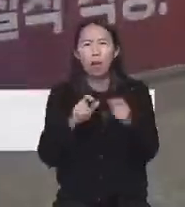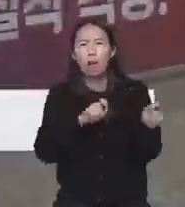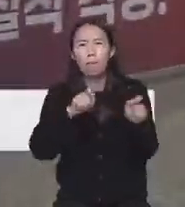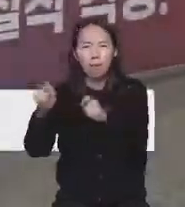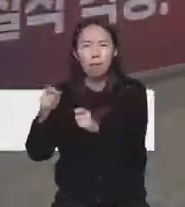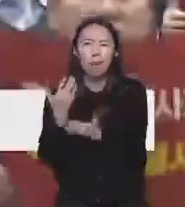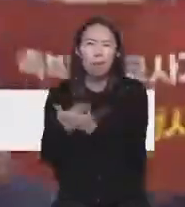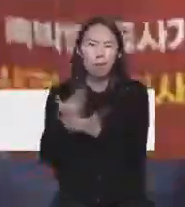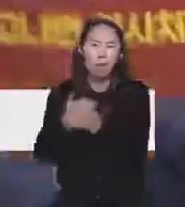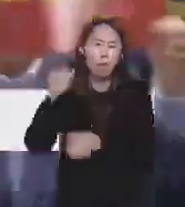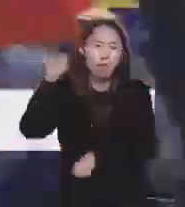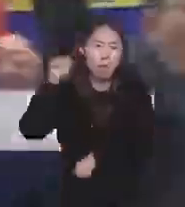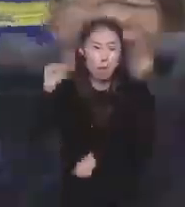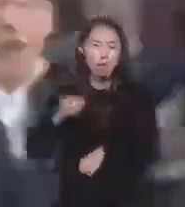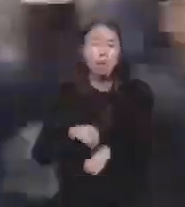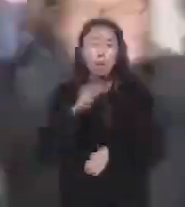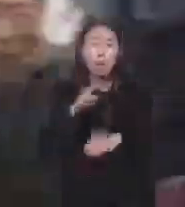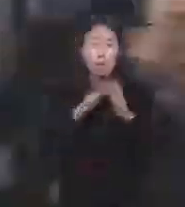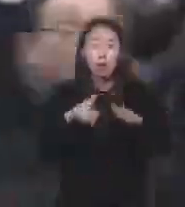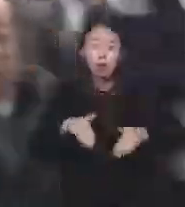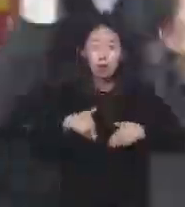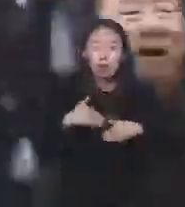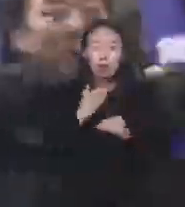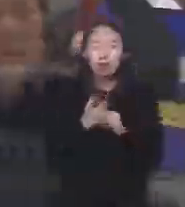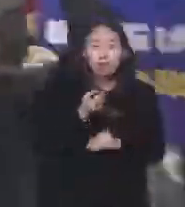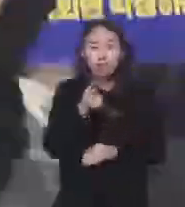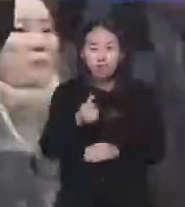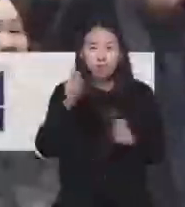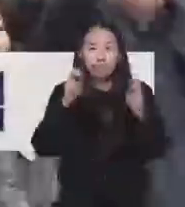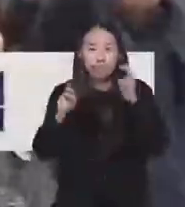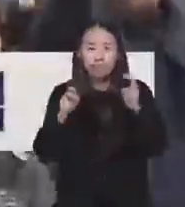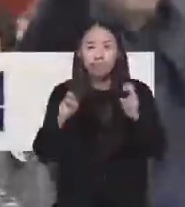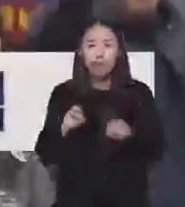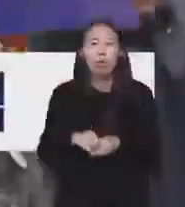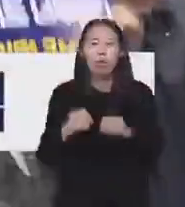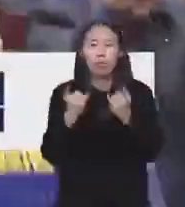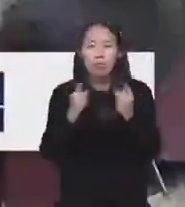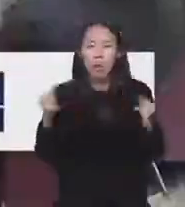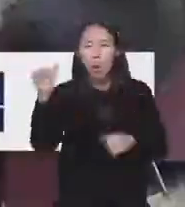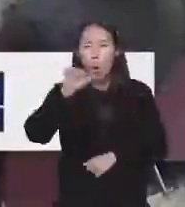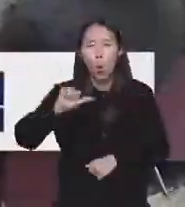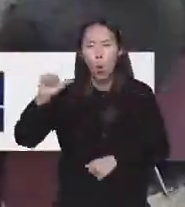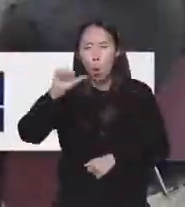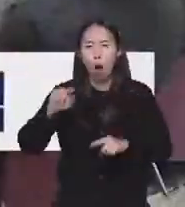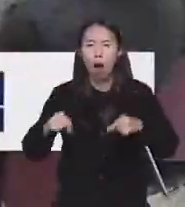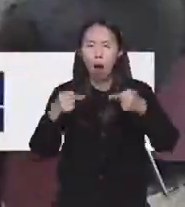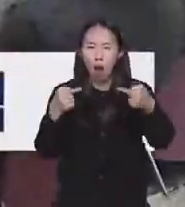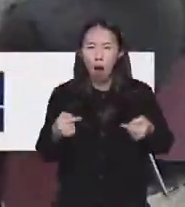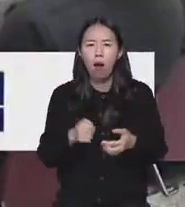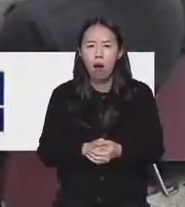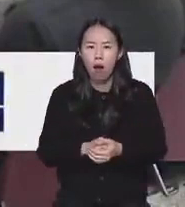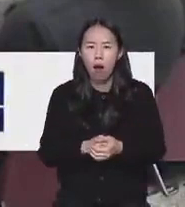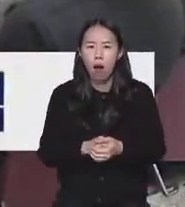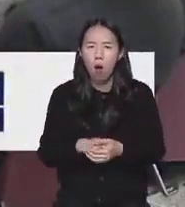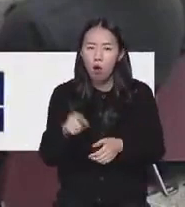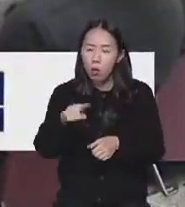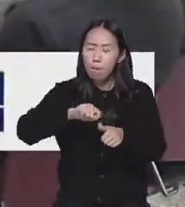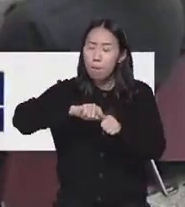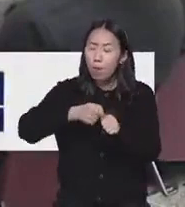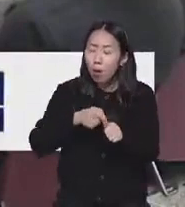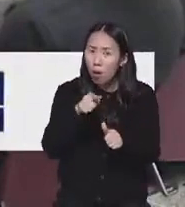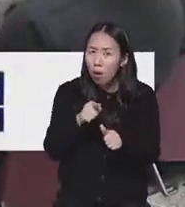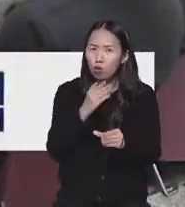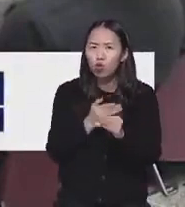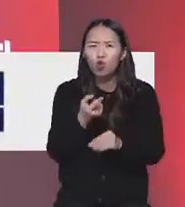광주 전남 중소기업인 5천여 명이 한자리에 모였습니다. 중대재해처벌법 적용 대상이